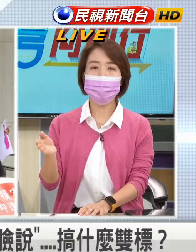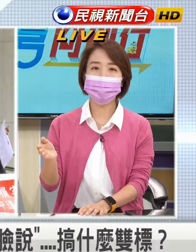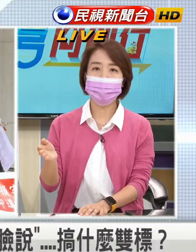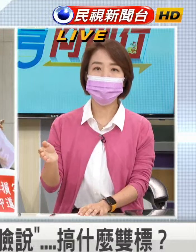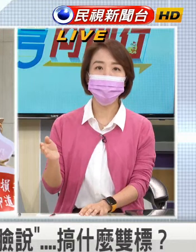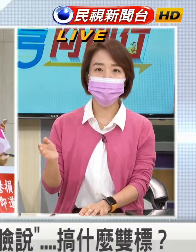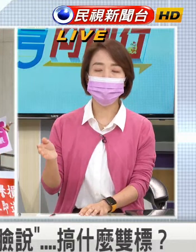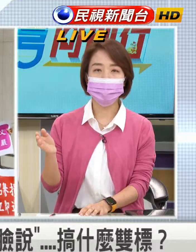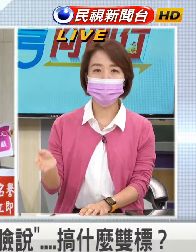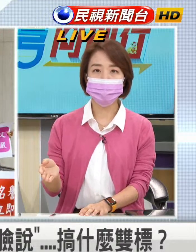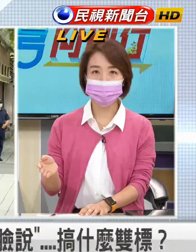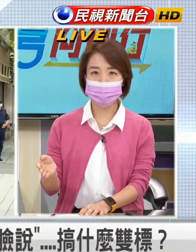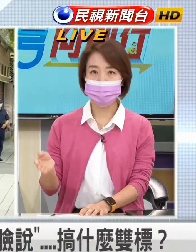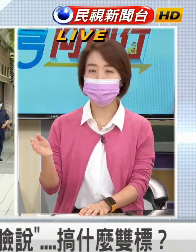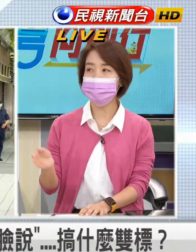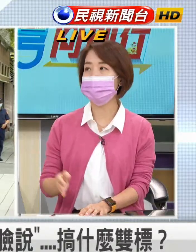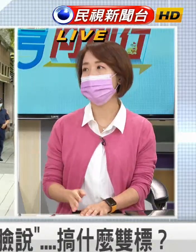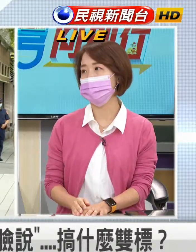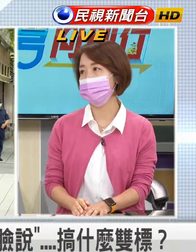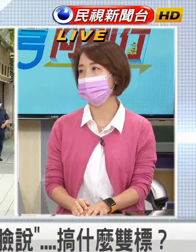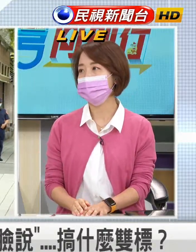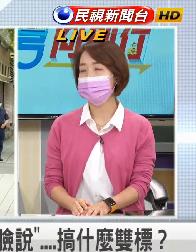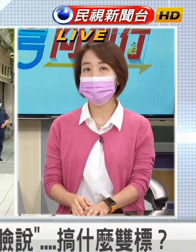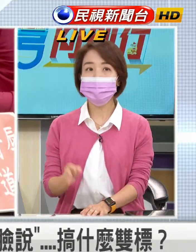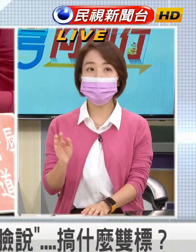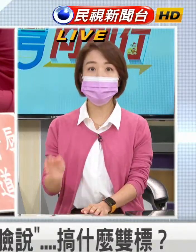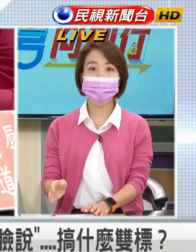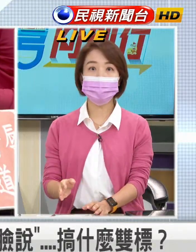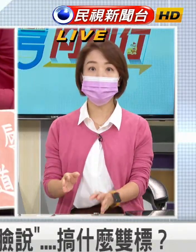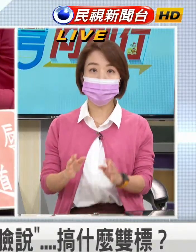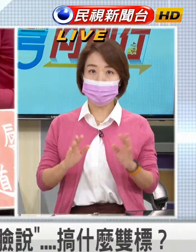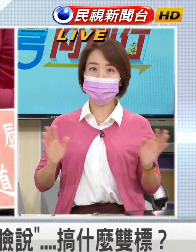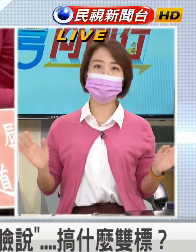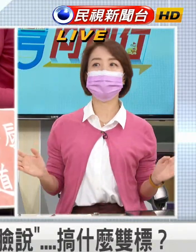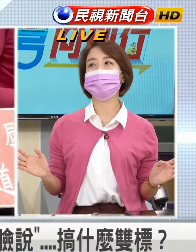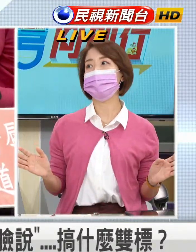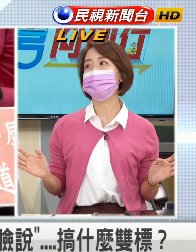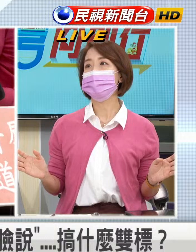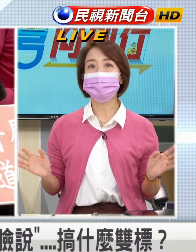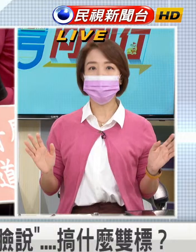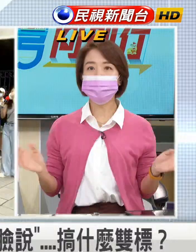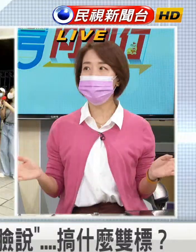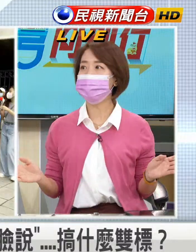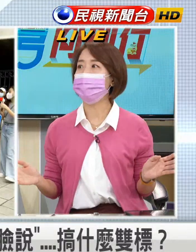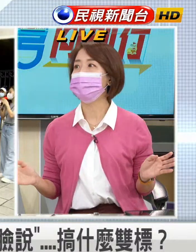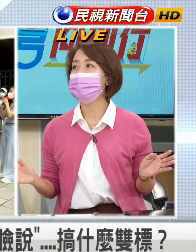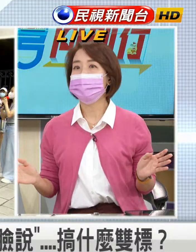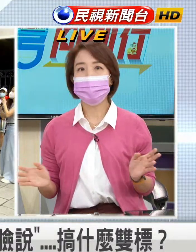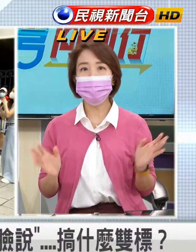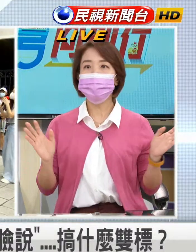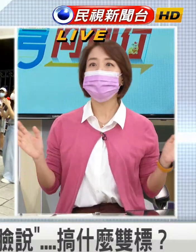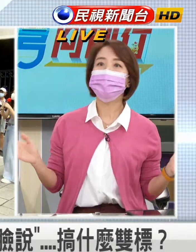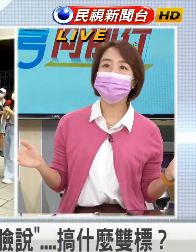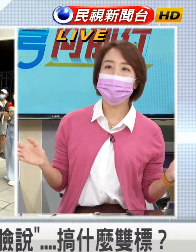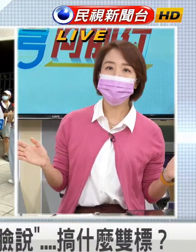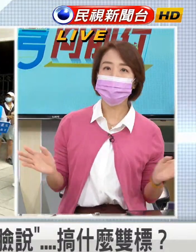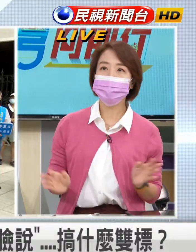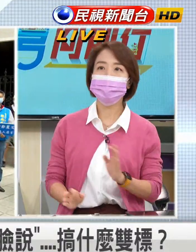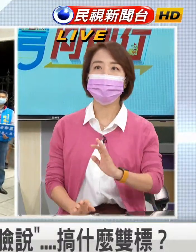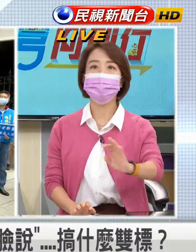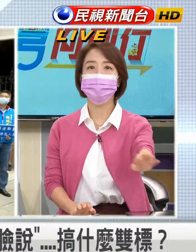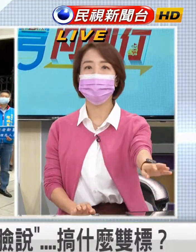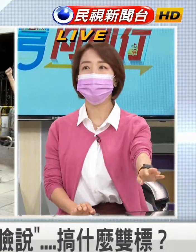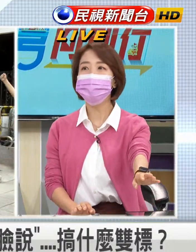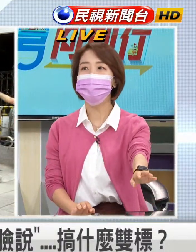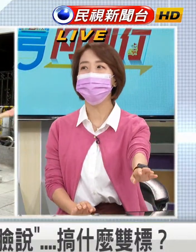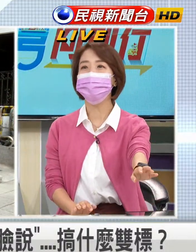对他人所做的人身攻击，你是不是要道歉？那这些东西他就假装没有听到，假装不知道，他完全都忽略了，他觉得那些